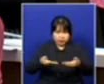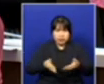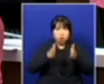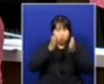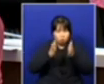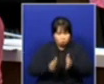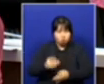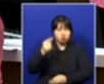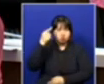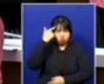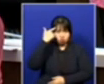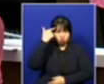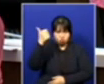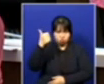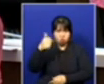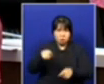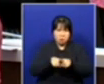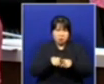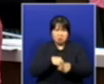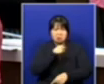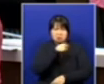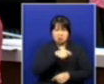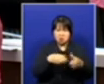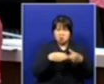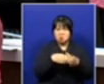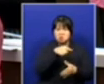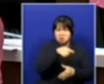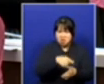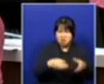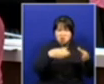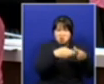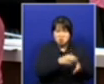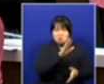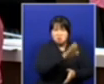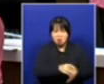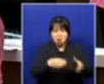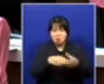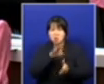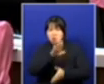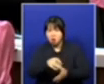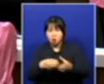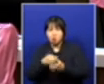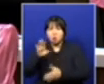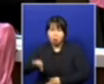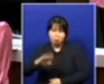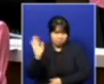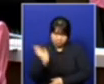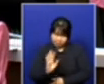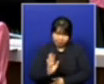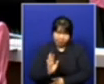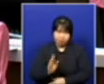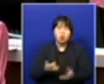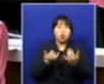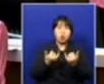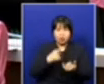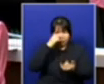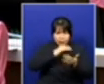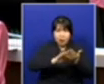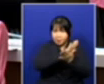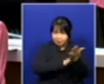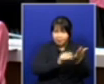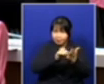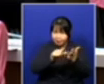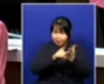วุฒิไม่ต้องไปเกี่ยงว่าพวกนั้นพักนี่พวกนั้นชั้นยึดเข้ามาพวกนี้ชั้นอย่างนี้ไม่ได้ครับวันนี้ประเทศต้องแก้ไขปัญหาร่ว